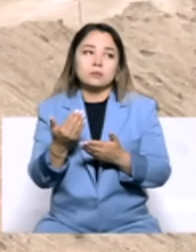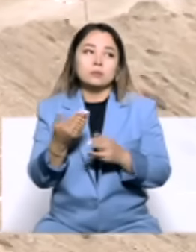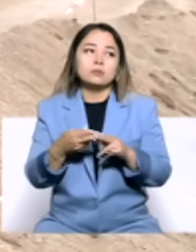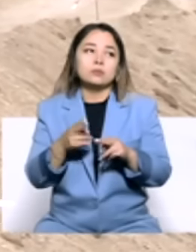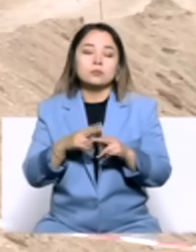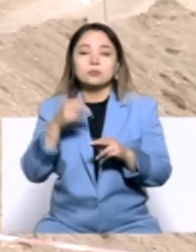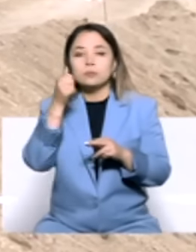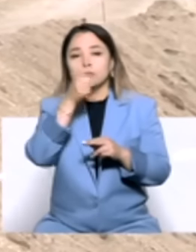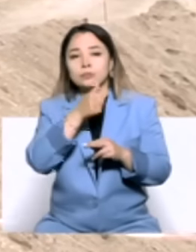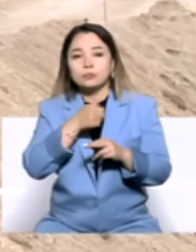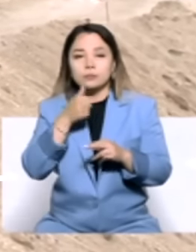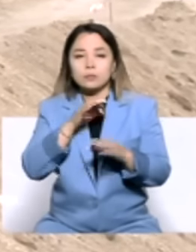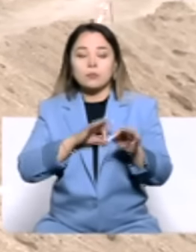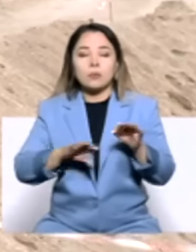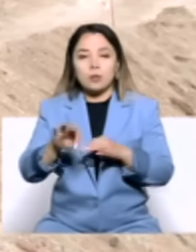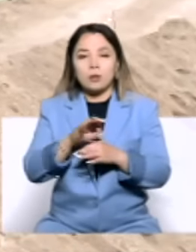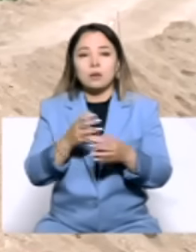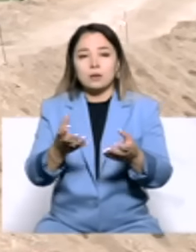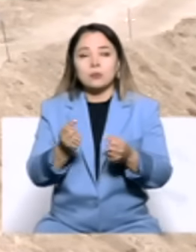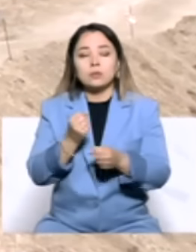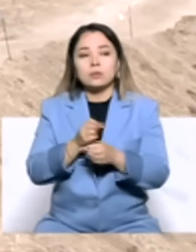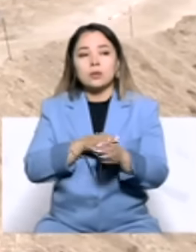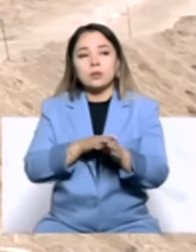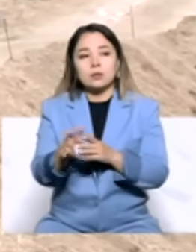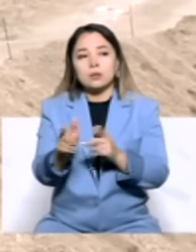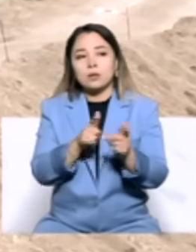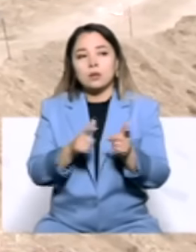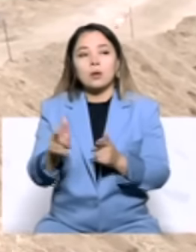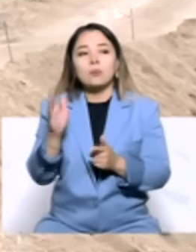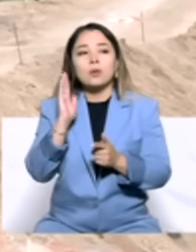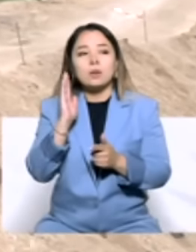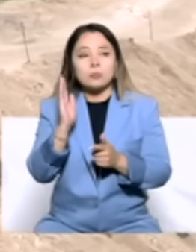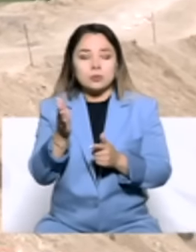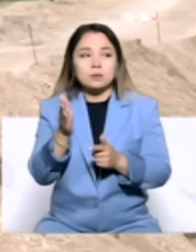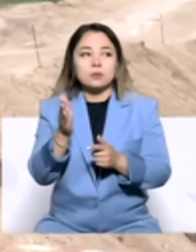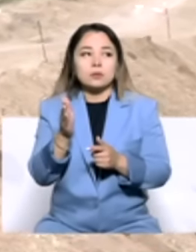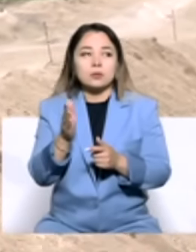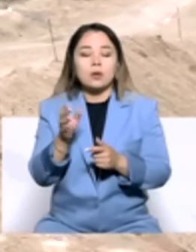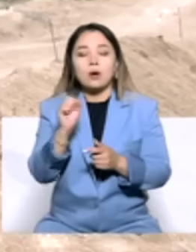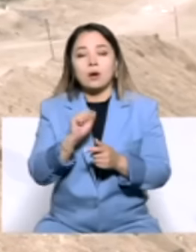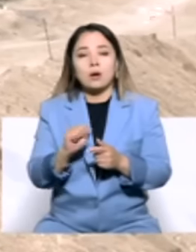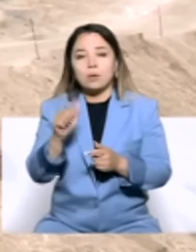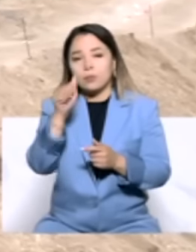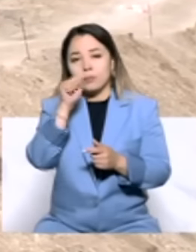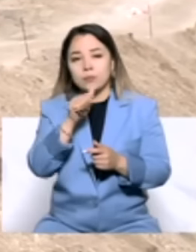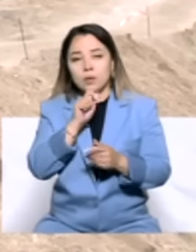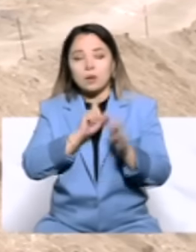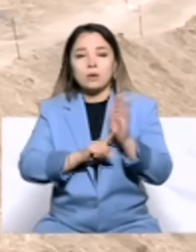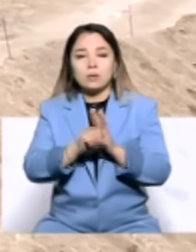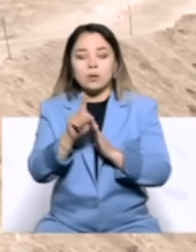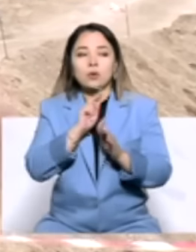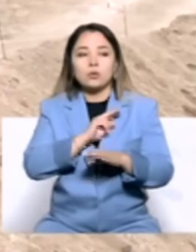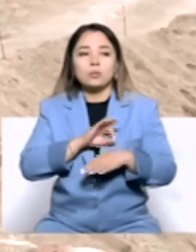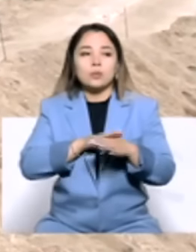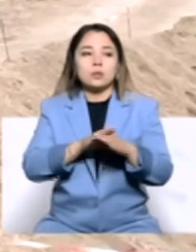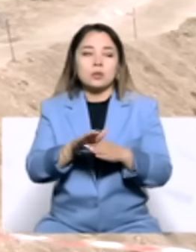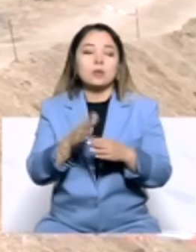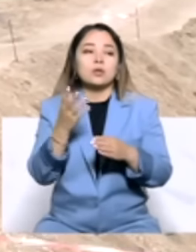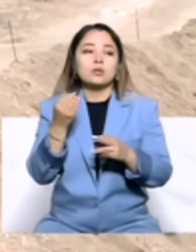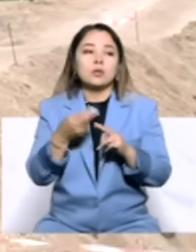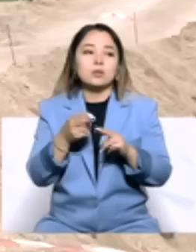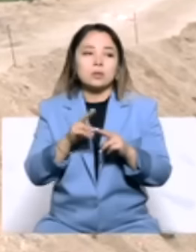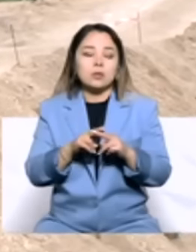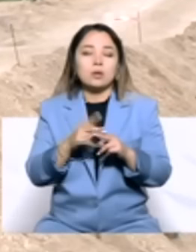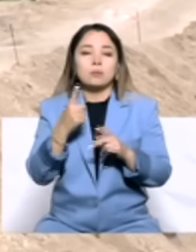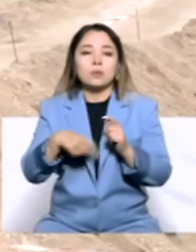Осы жылы проектті алла жаса жүзеге асырамыз. Уже августа бастаймыз жұмыстарды. Және